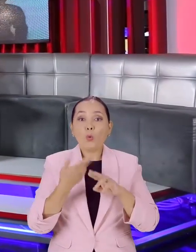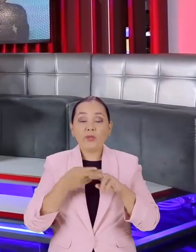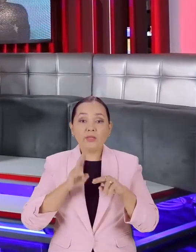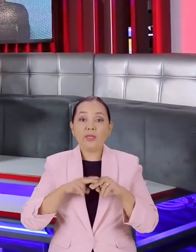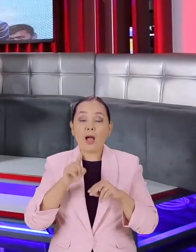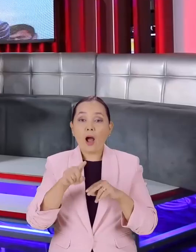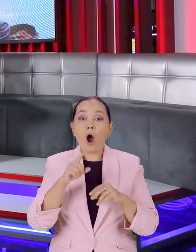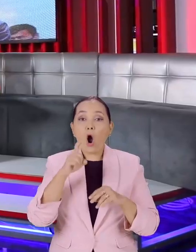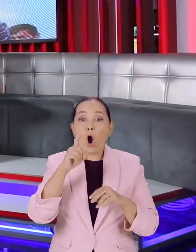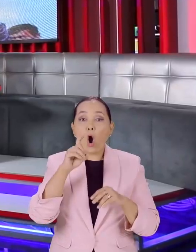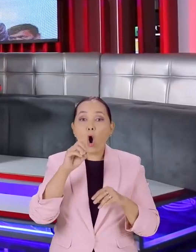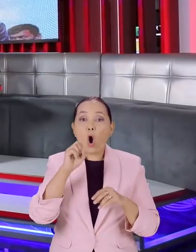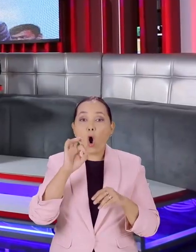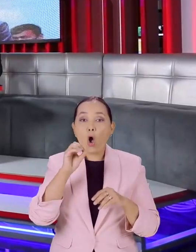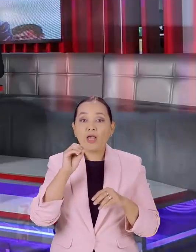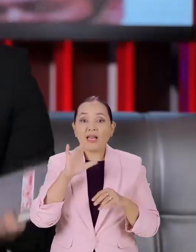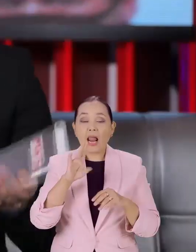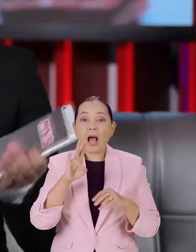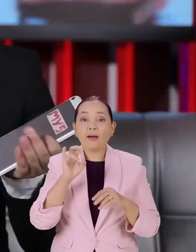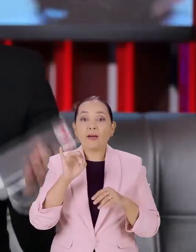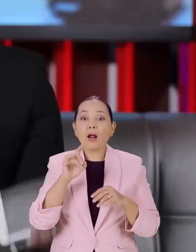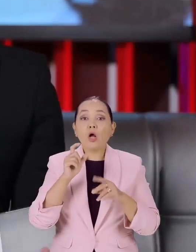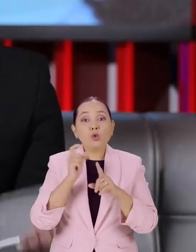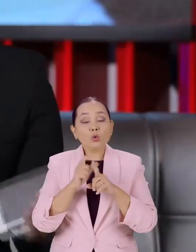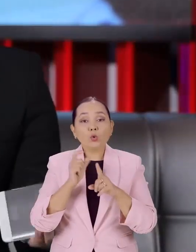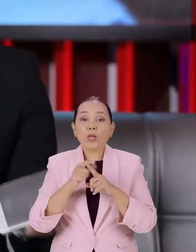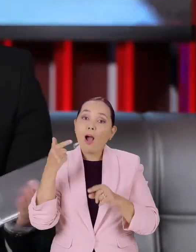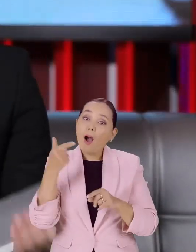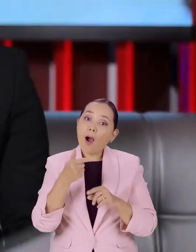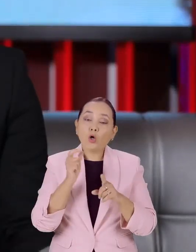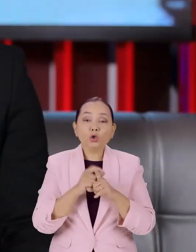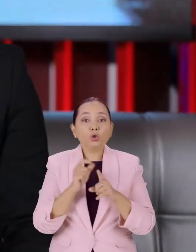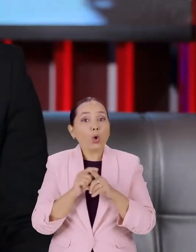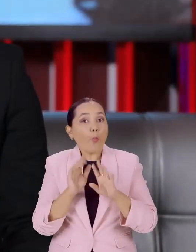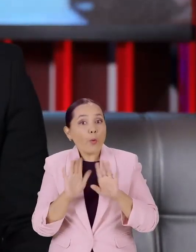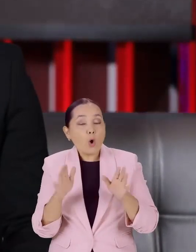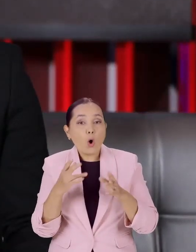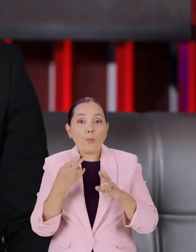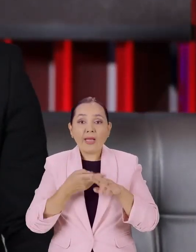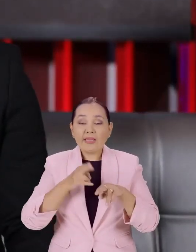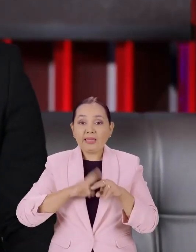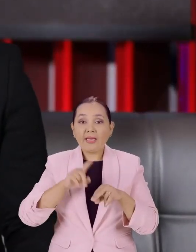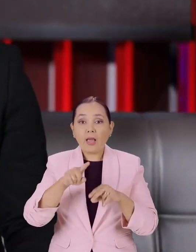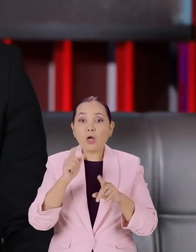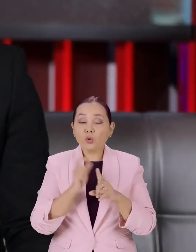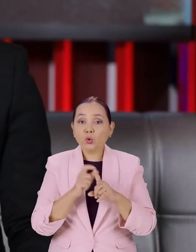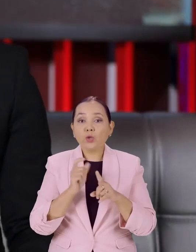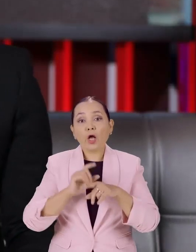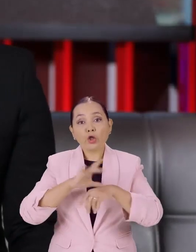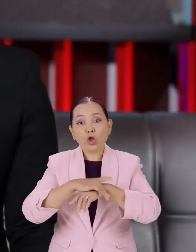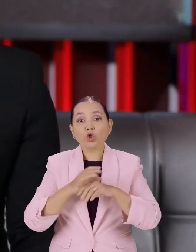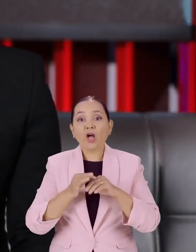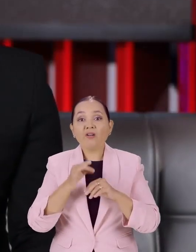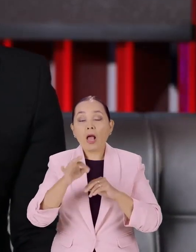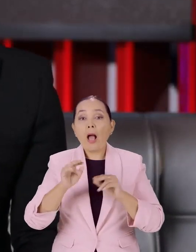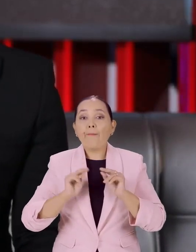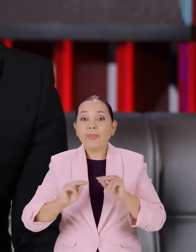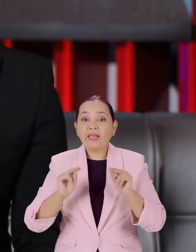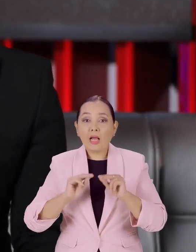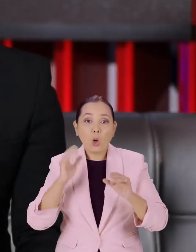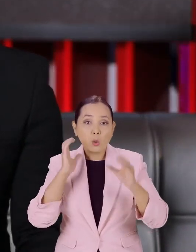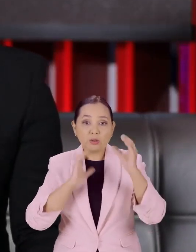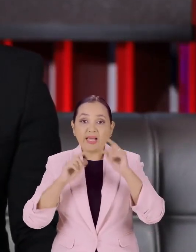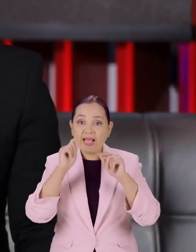Unda xoinlar so'zi haqoratomuz so'zmi, yo'qmi degan, demak, mana shu so'z Toshkent viloyati